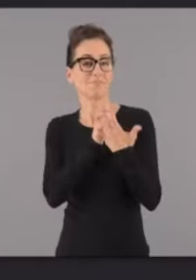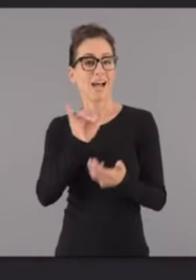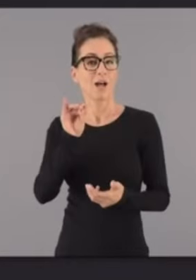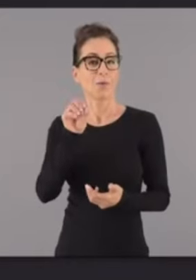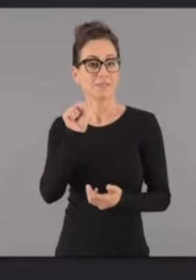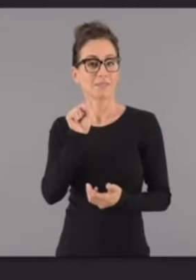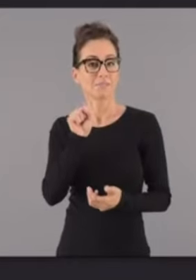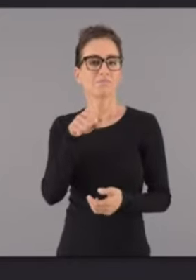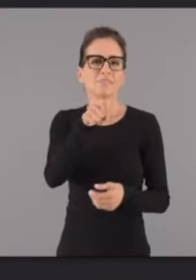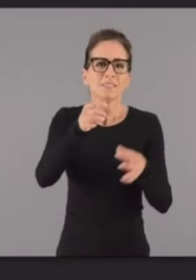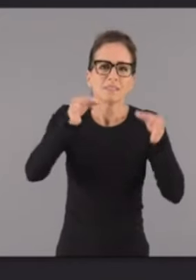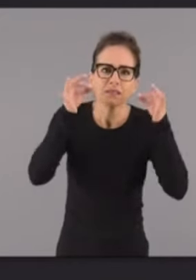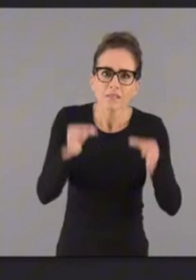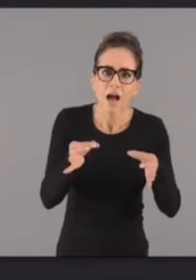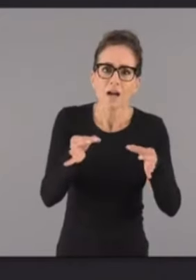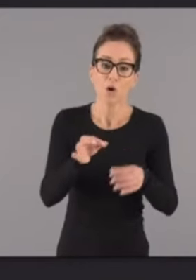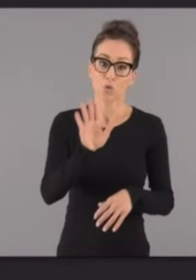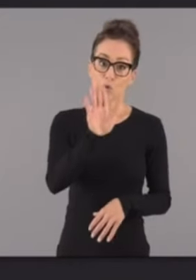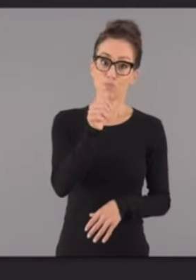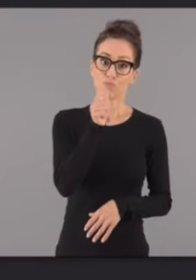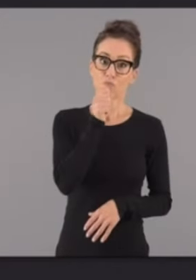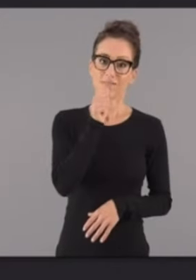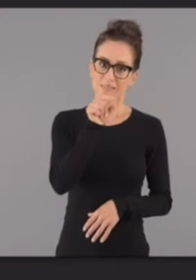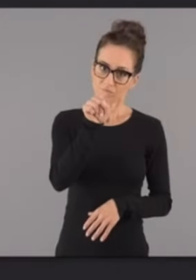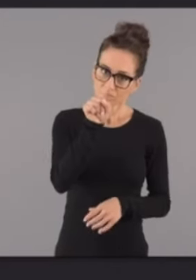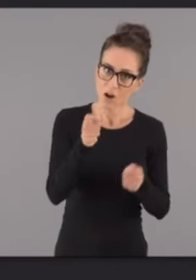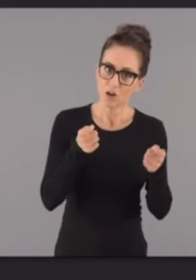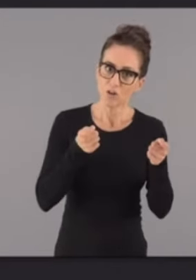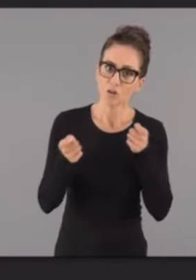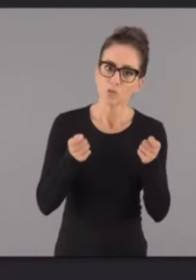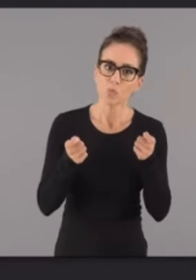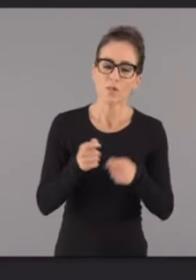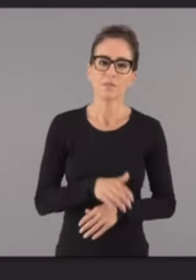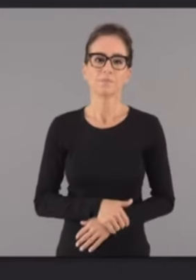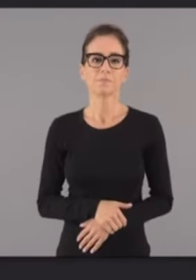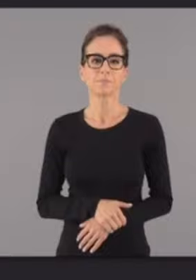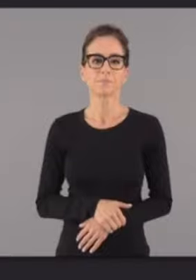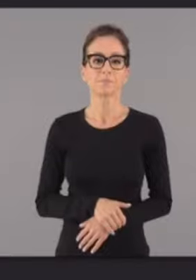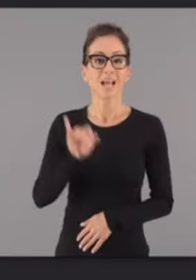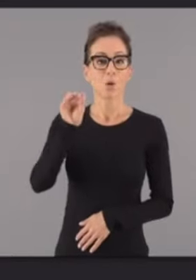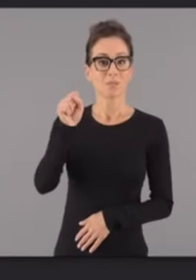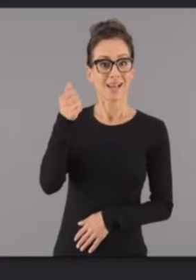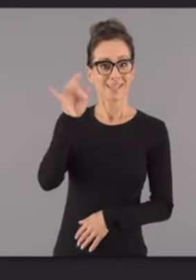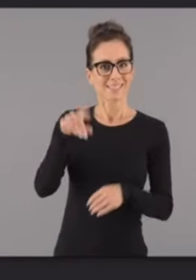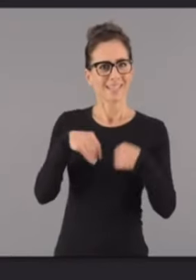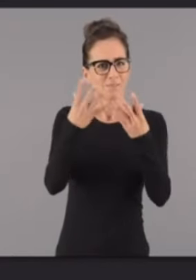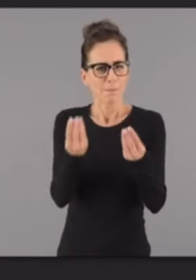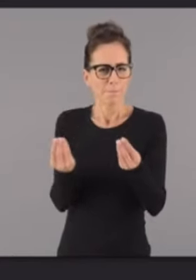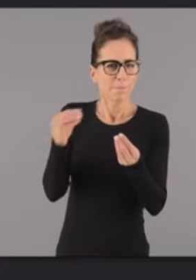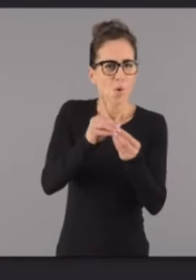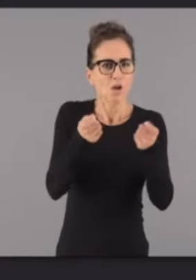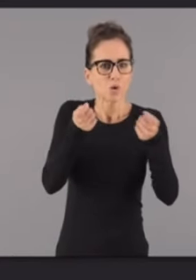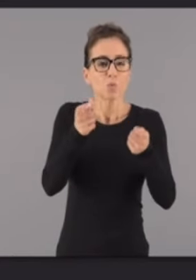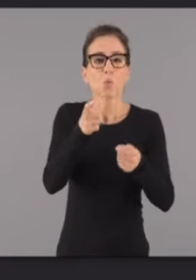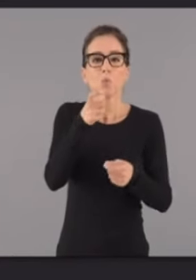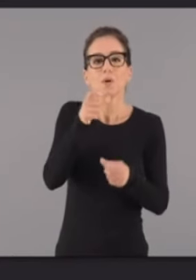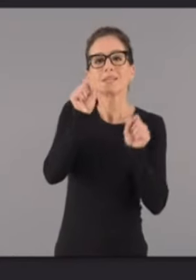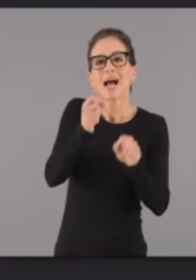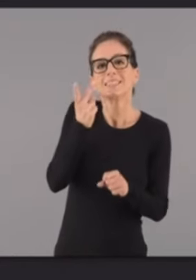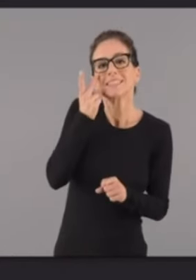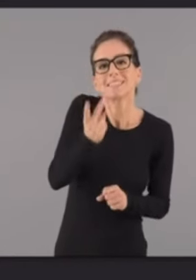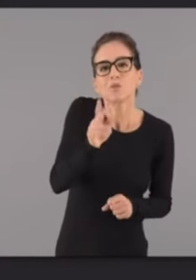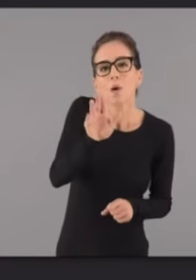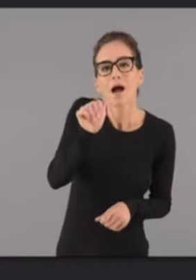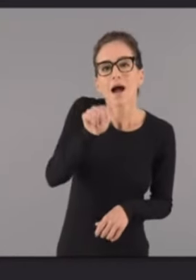চলতেছে সেগমেন্টটা এখন মিউট করা আমি একটু পরে খুলে দিব কারণ এখানে দেখবেন একটা ইনফরমেশন দিবে